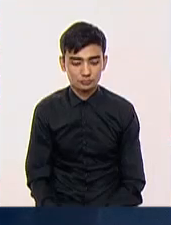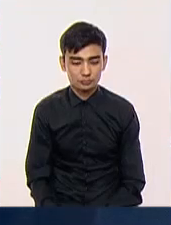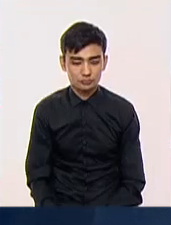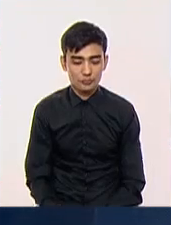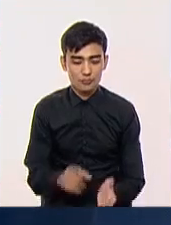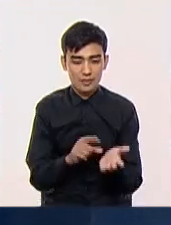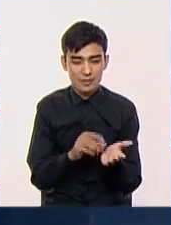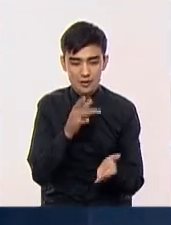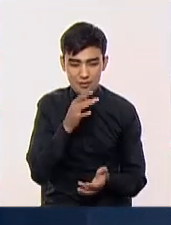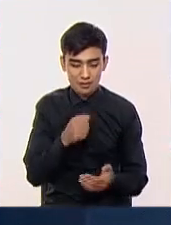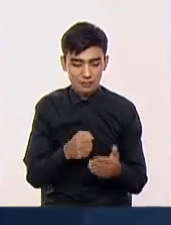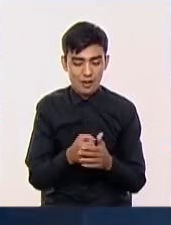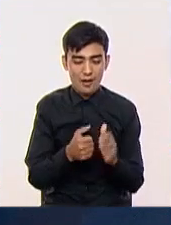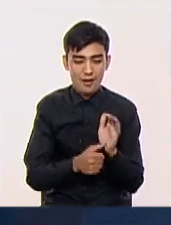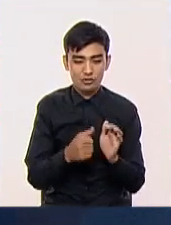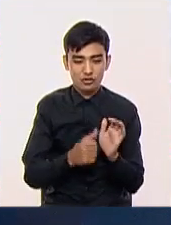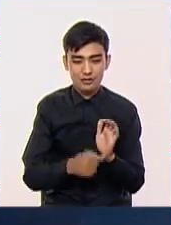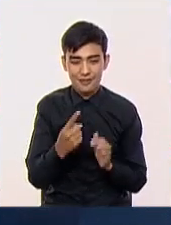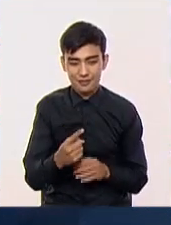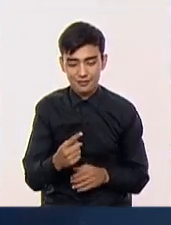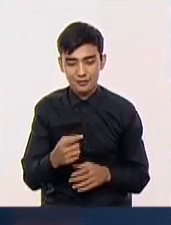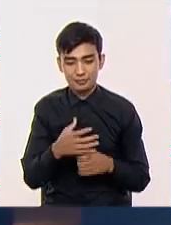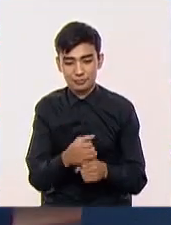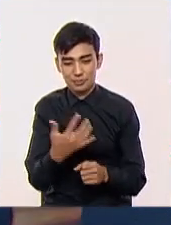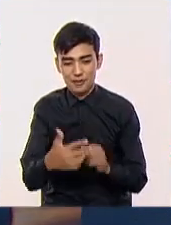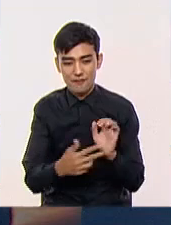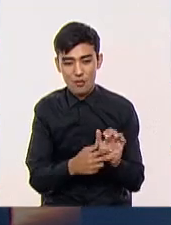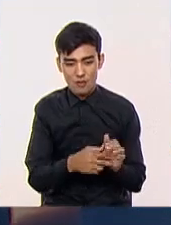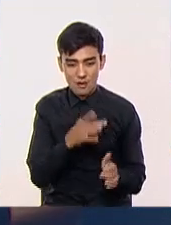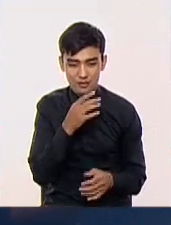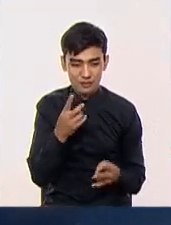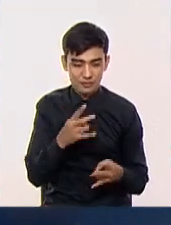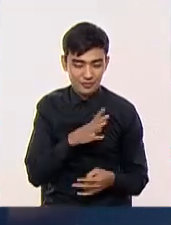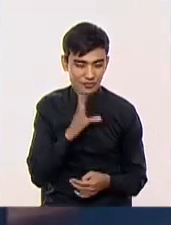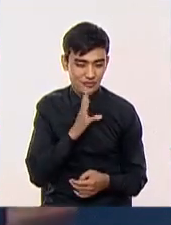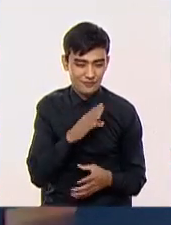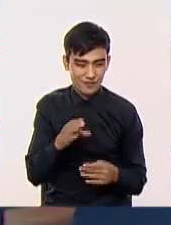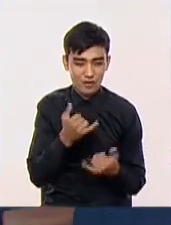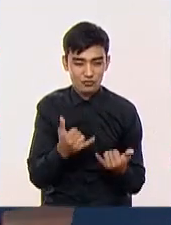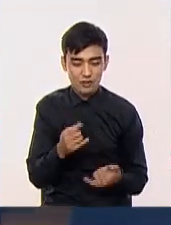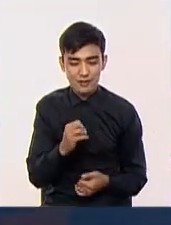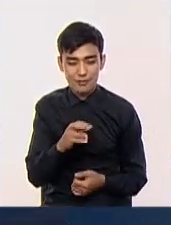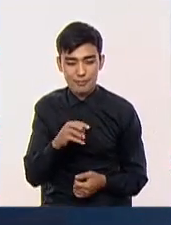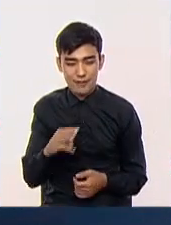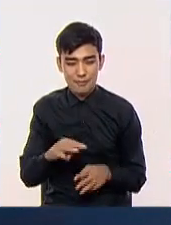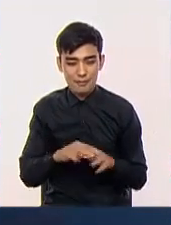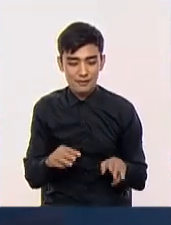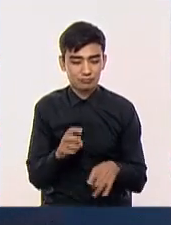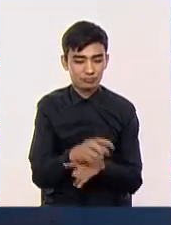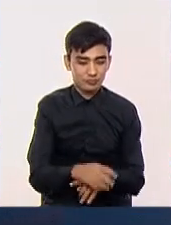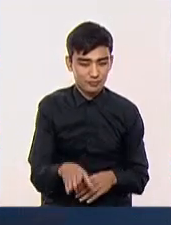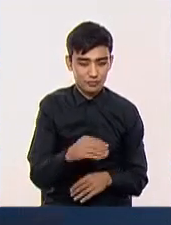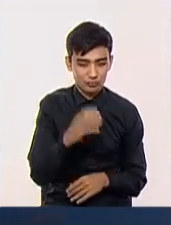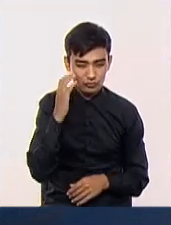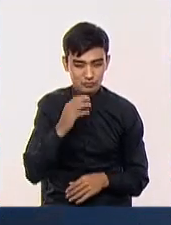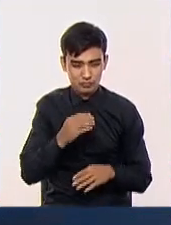Зейнет жасын 61-ден 58-ге төмендетуді талап еткен бір тобана бүгін еңбек министрлігінің алдына жиналды. Басым бөлігі қара жұмыс